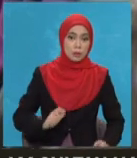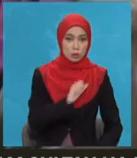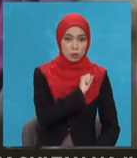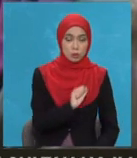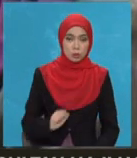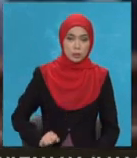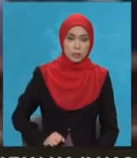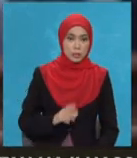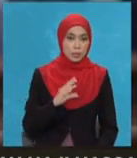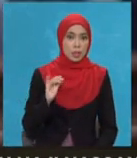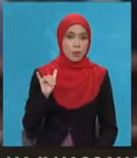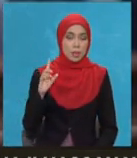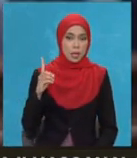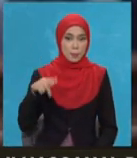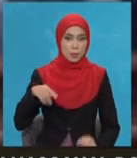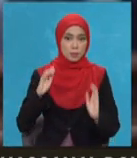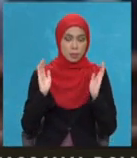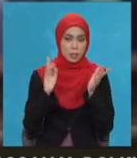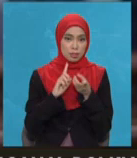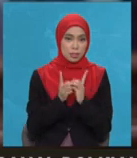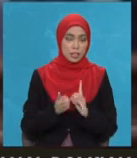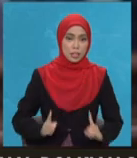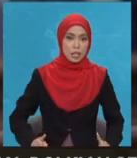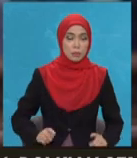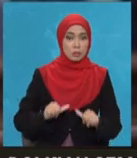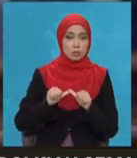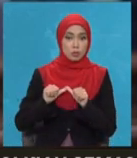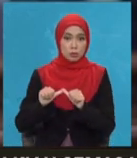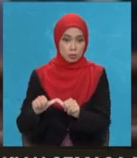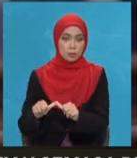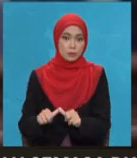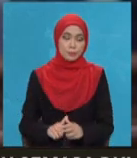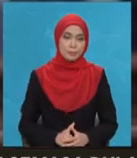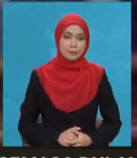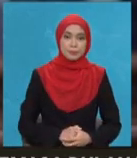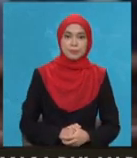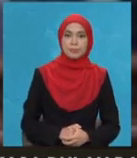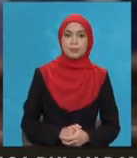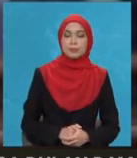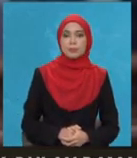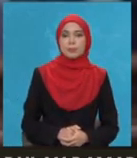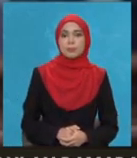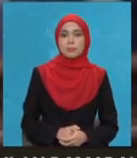yang dipertuan negara Brunei Darussalam meneruskan rancangan-rancangan yang telah dirancangkan